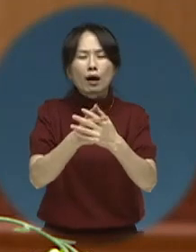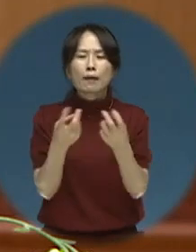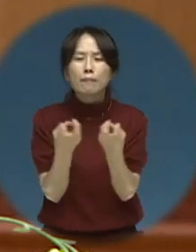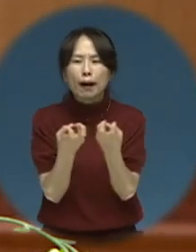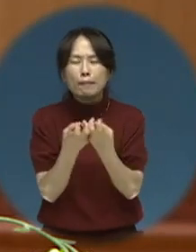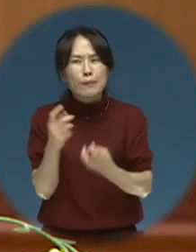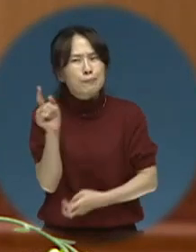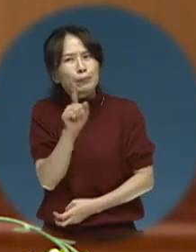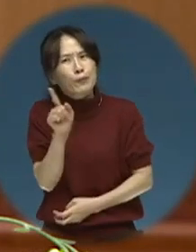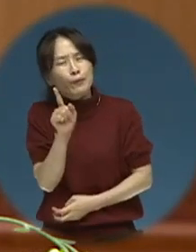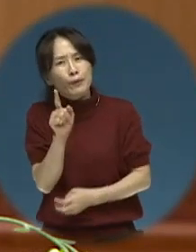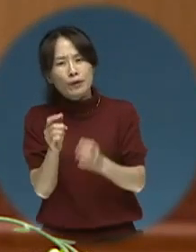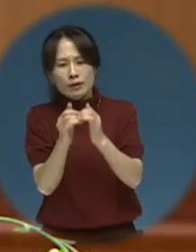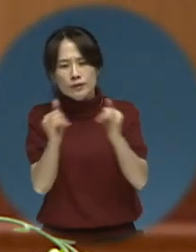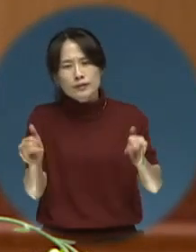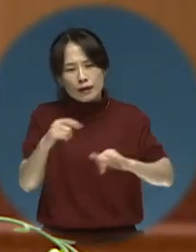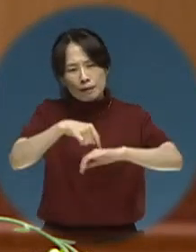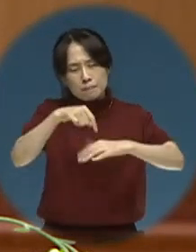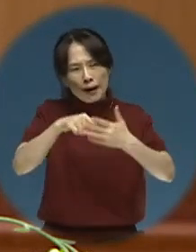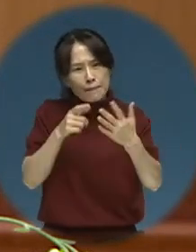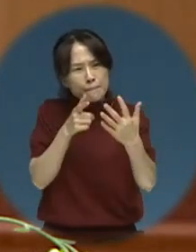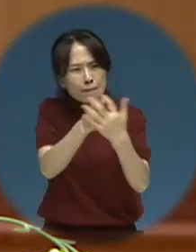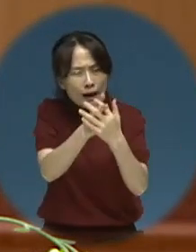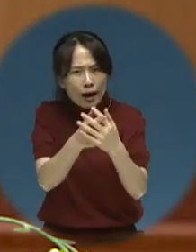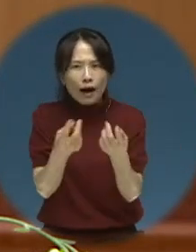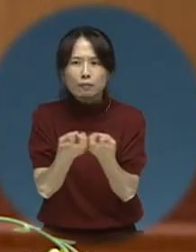네. 어떻게 하면 사람 마음을 볼 수 있을까?